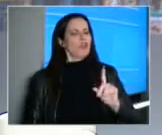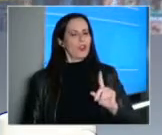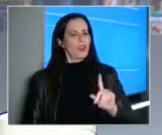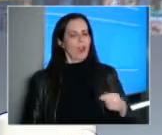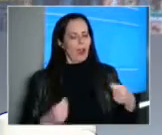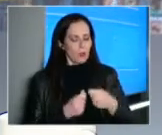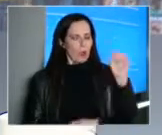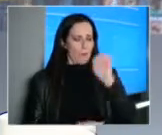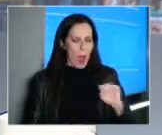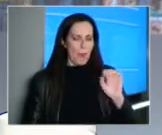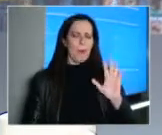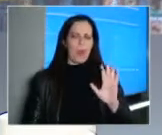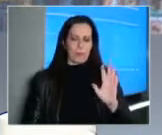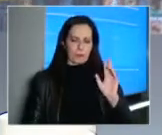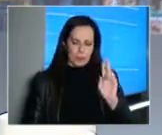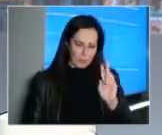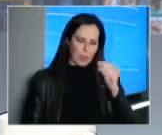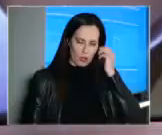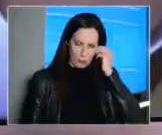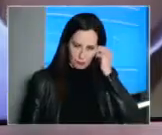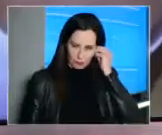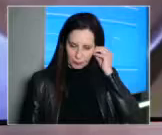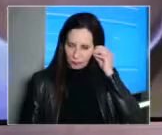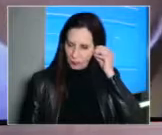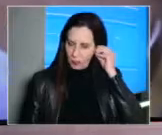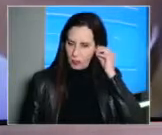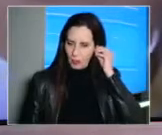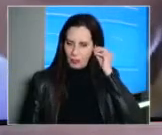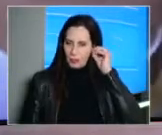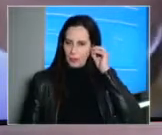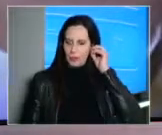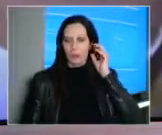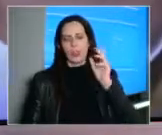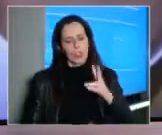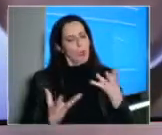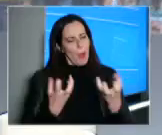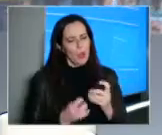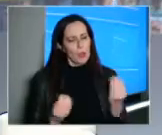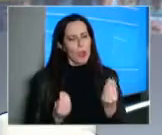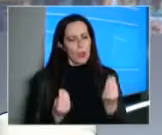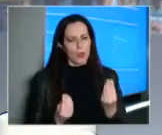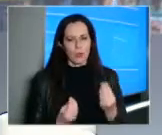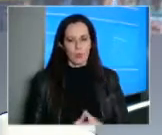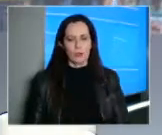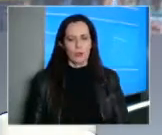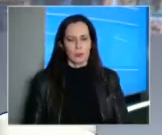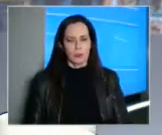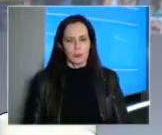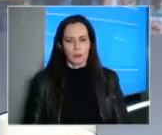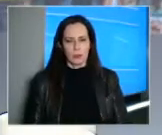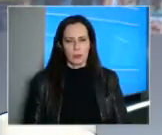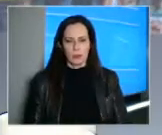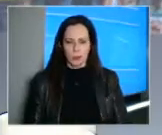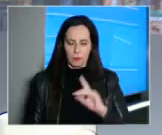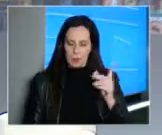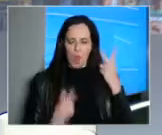אובמה, ועם הקטעים, ועם הטוויסט, יש לו... הוא גם יש לו איזה מה שנקרא גרביטס. כן. זה איזה מונח כזה שהוא מאוד חיוני בפוליטיקה